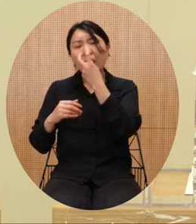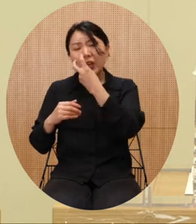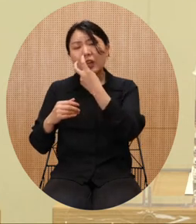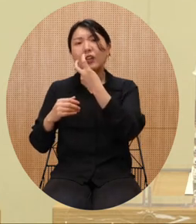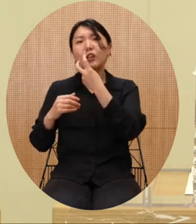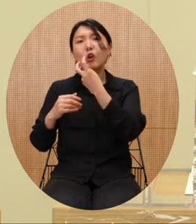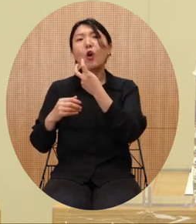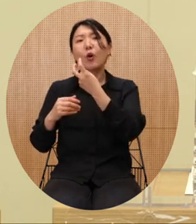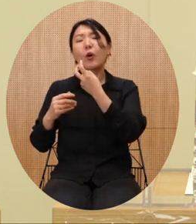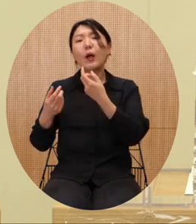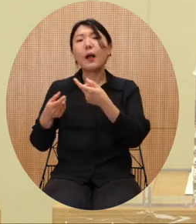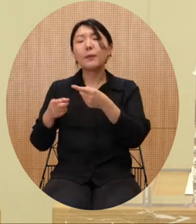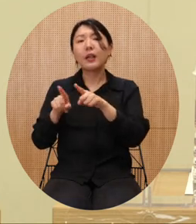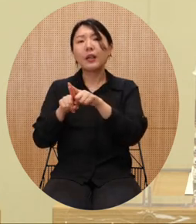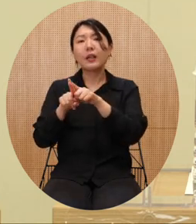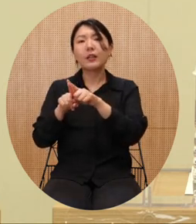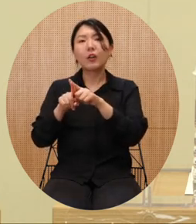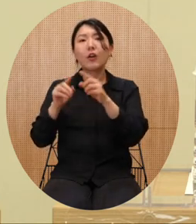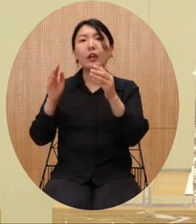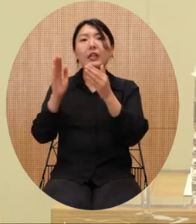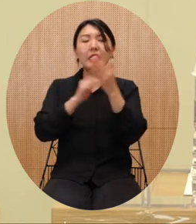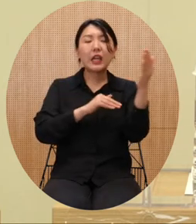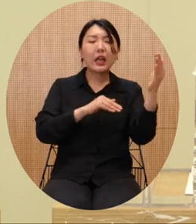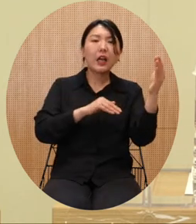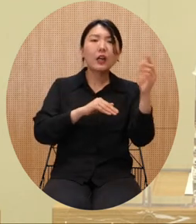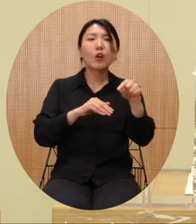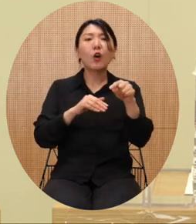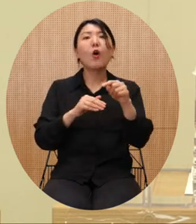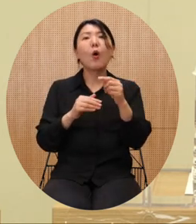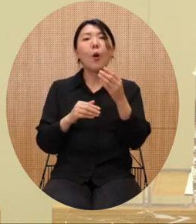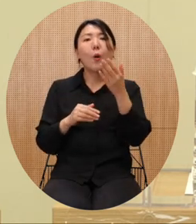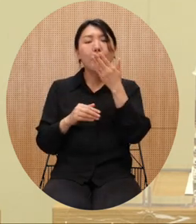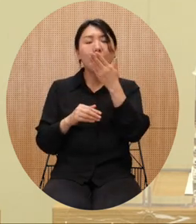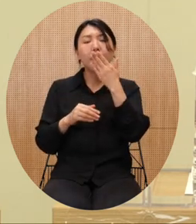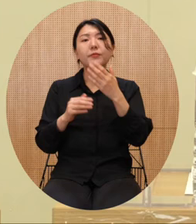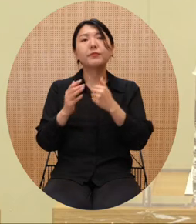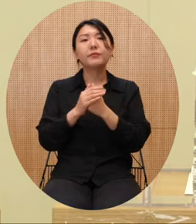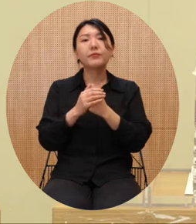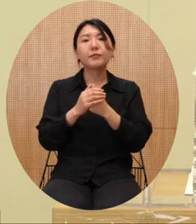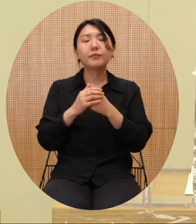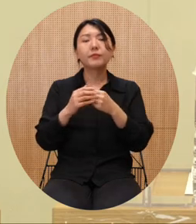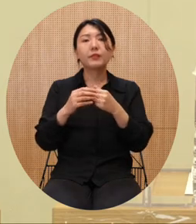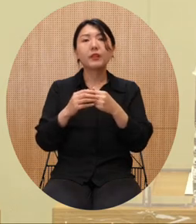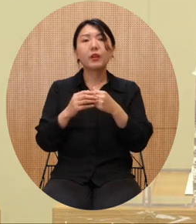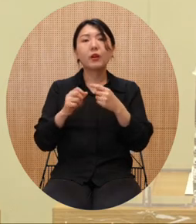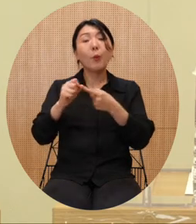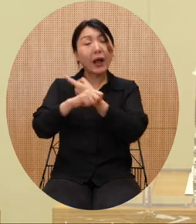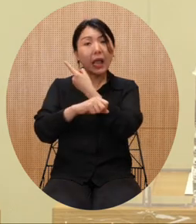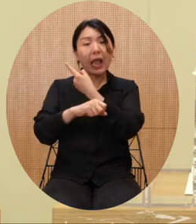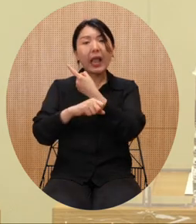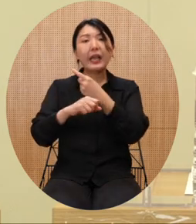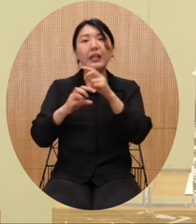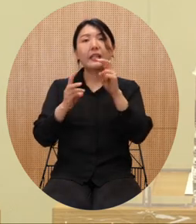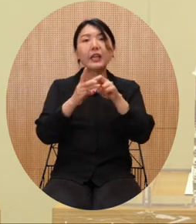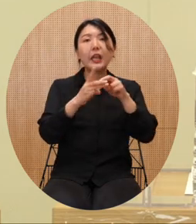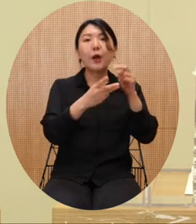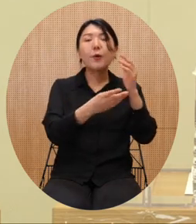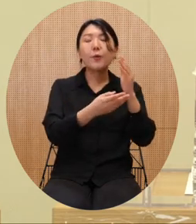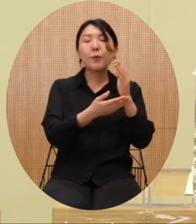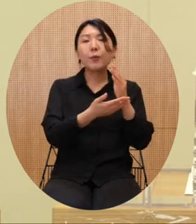이런 문제를 같이 해결해 주어야 주거 이동을 이어줄 수 있을 것입니다. 기타 재원으로는 이런 센터